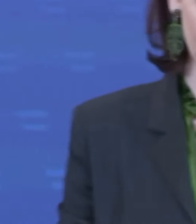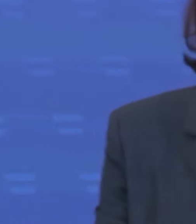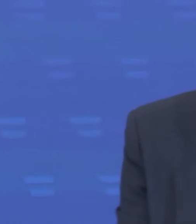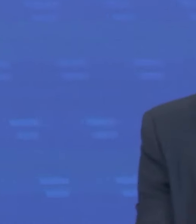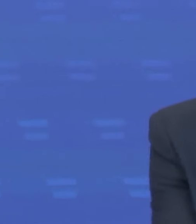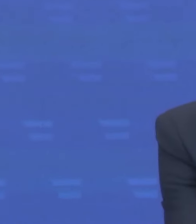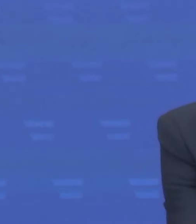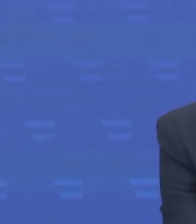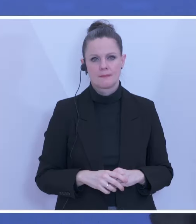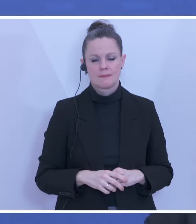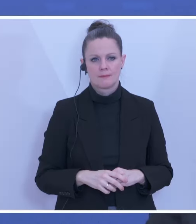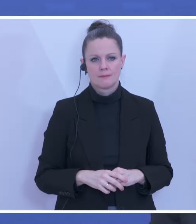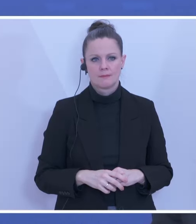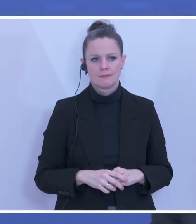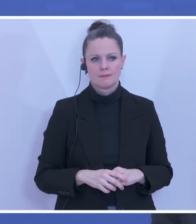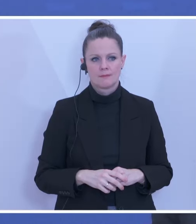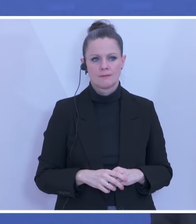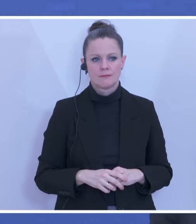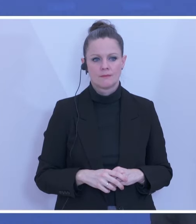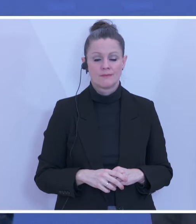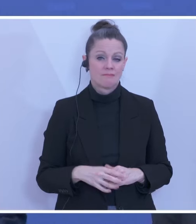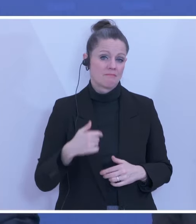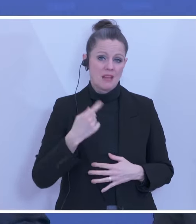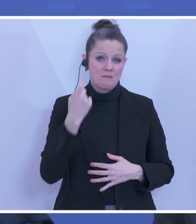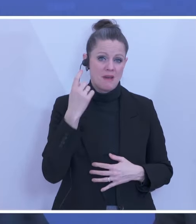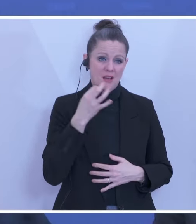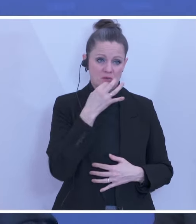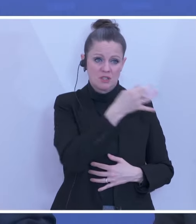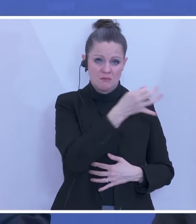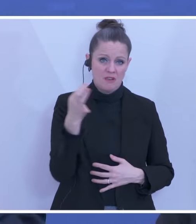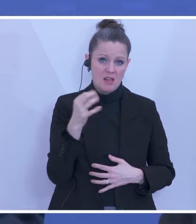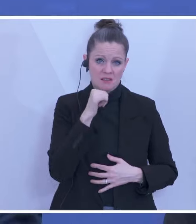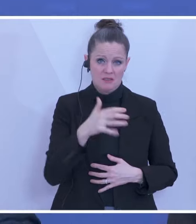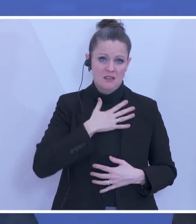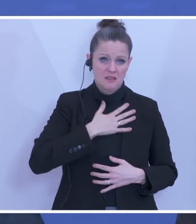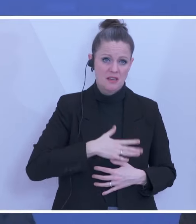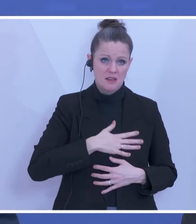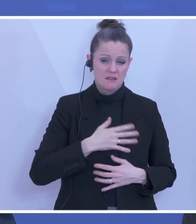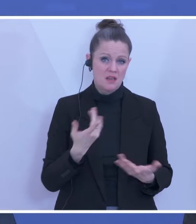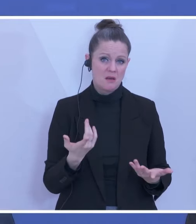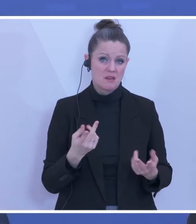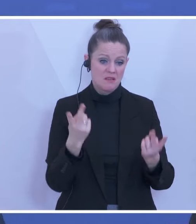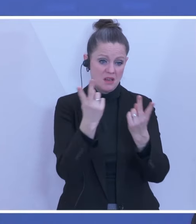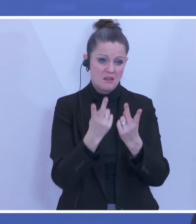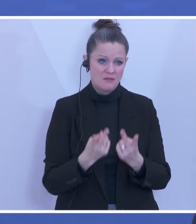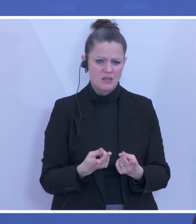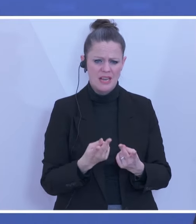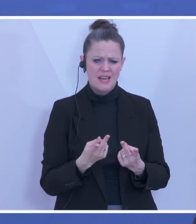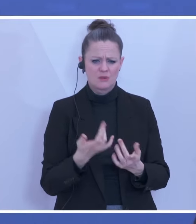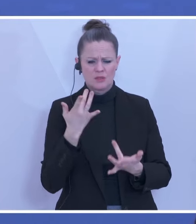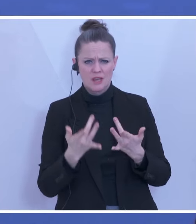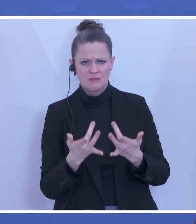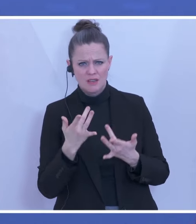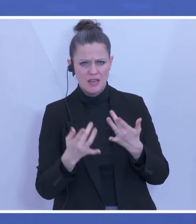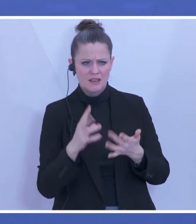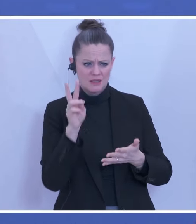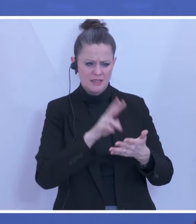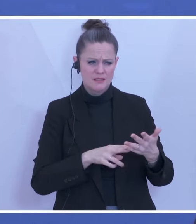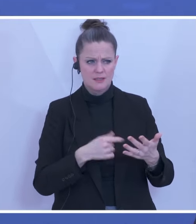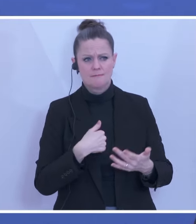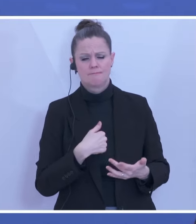Naja, ich bin ja nicht der größte Fan von Meinungsumfragen, wie Sie wissen, aber wenn man die übereinander legt und dann doch welche liest, muss man schon den